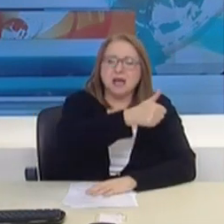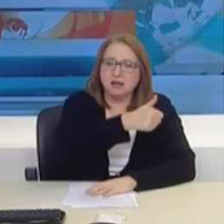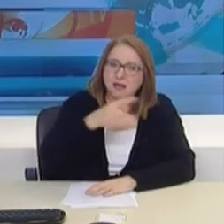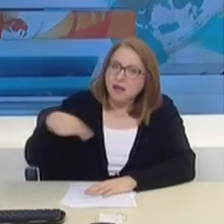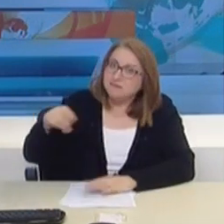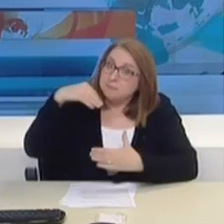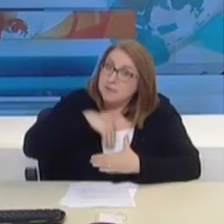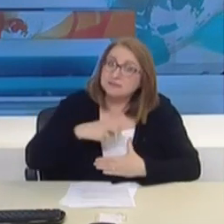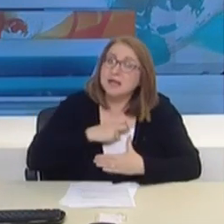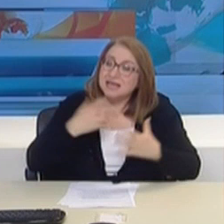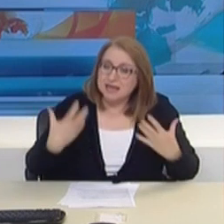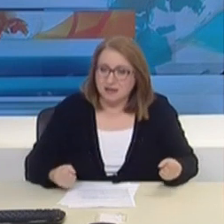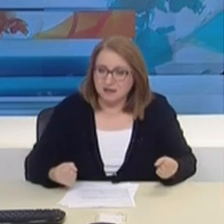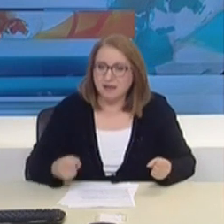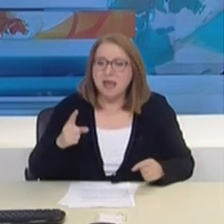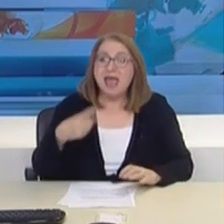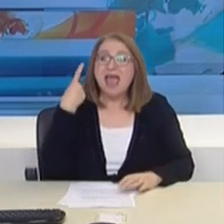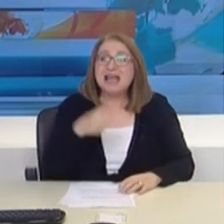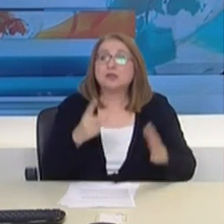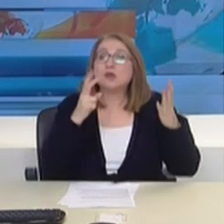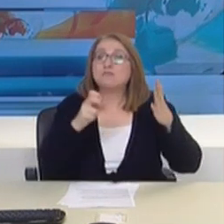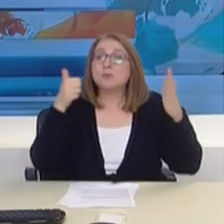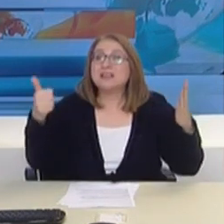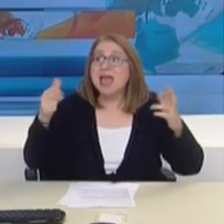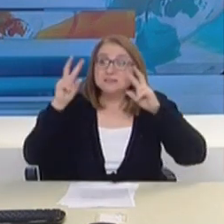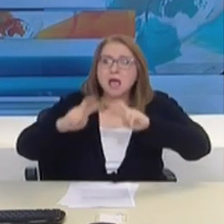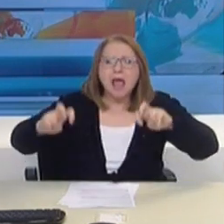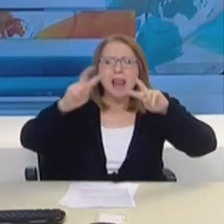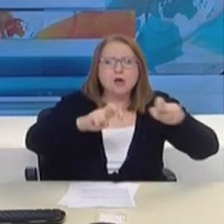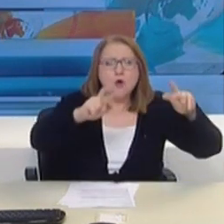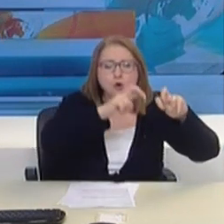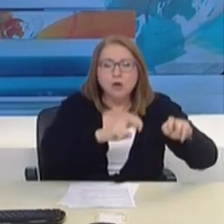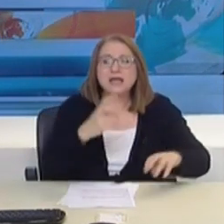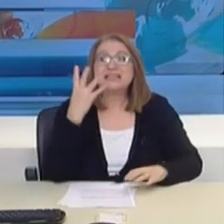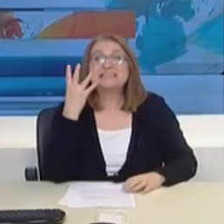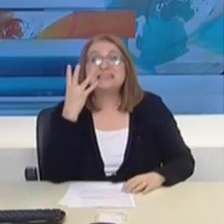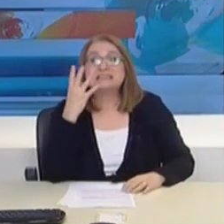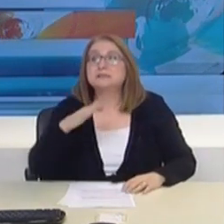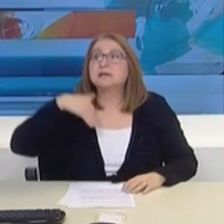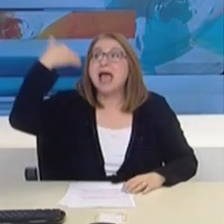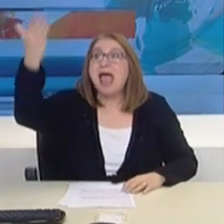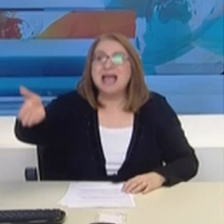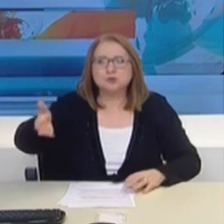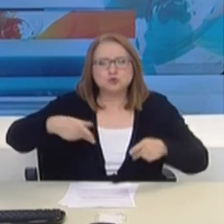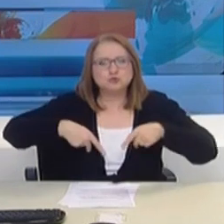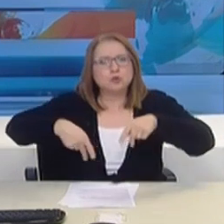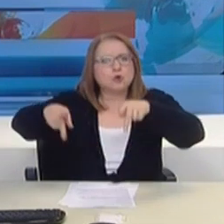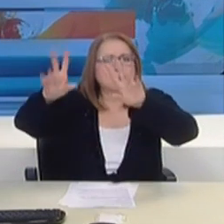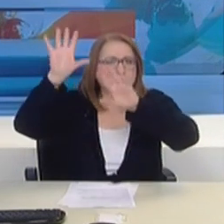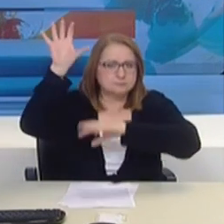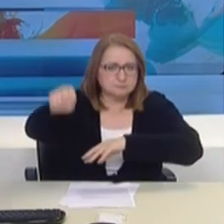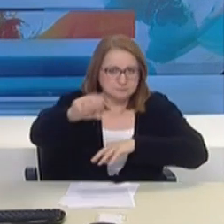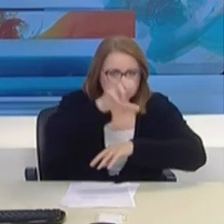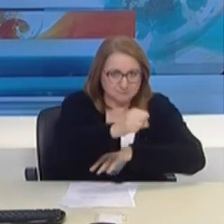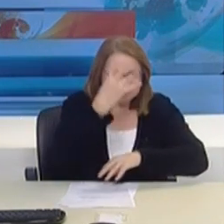επαφών, σε σύνολο 176 ελέγχων, 4 βρέθηκαν εκτός του σπιτιού και τους επιβλήθηκαν τα